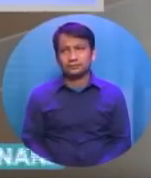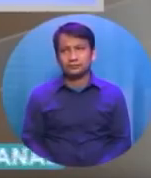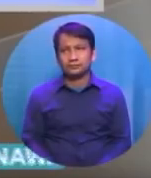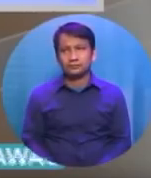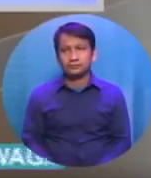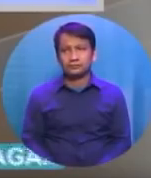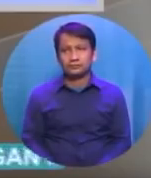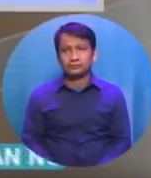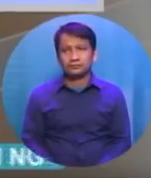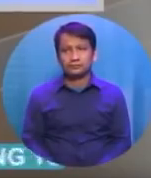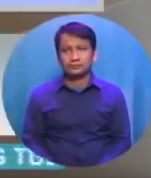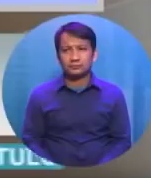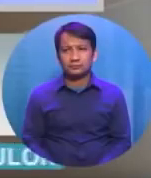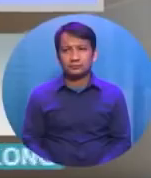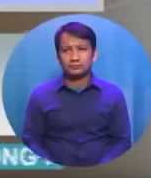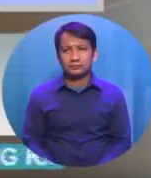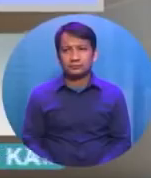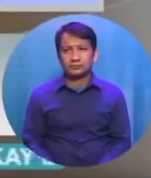Rene.